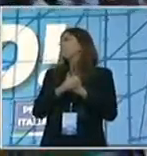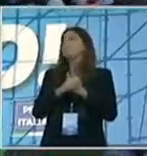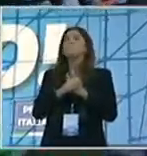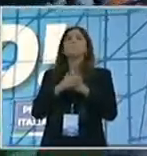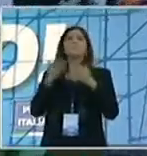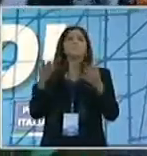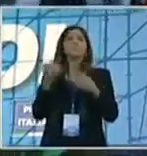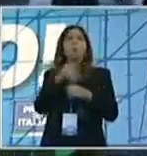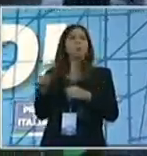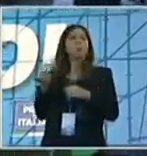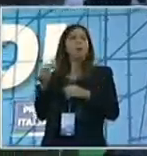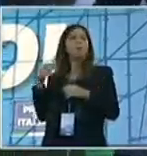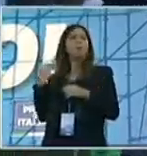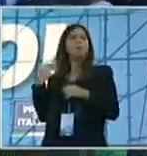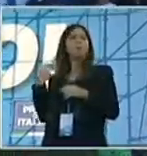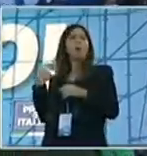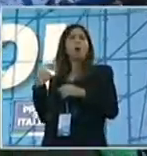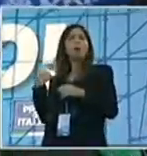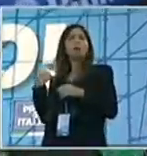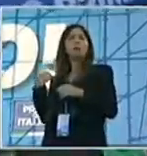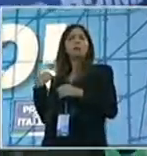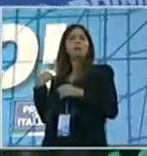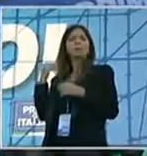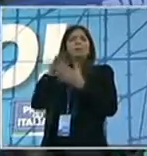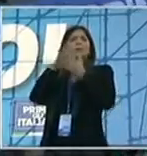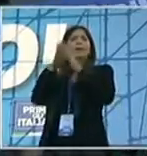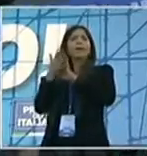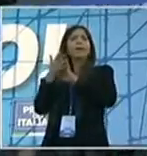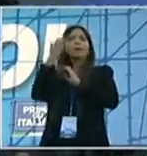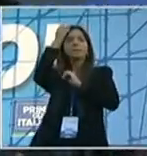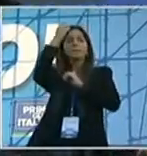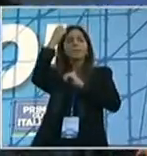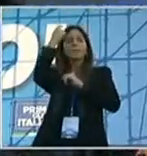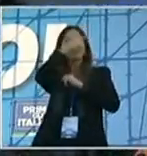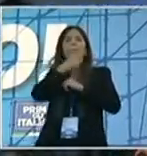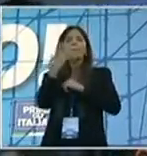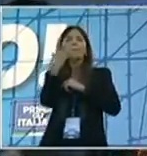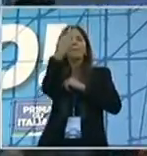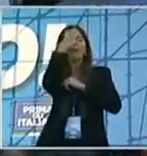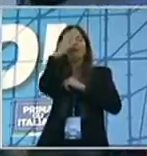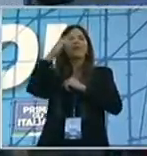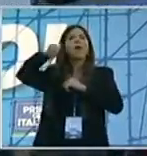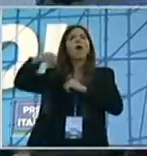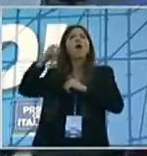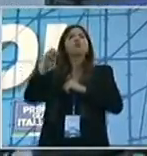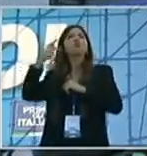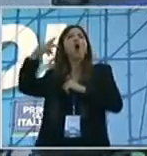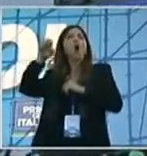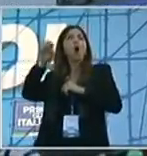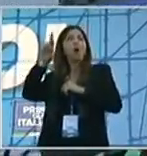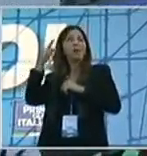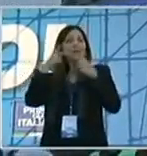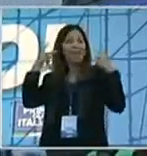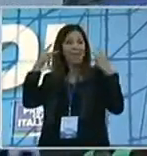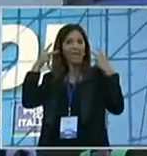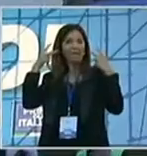Allora, l'ultima volta si è travestito da Joker, l'avete visto, Grillo? Grillo si è travestito da Joker perché chiaramente